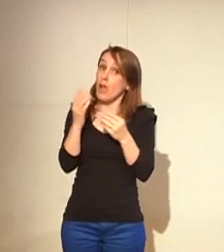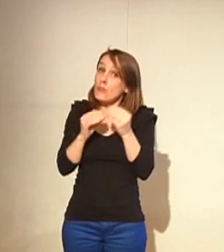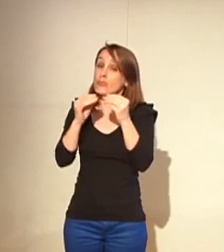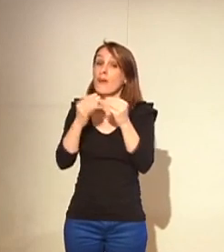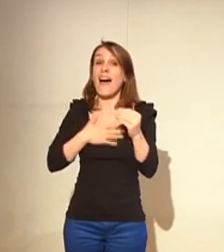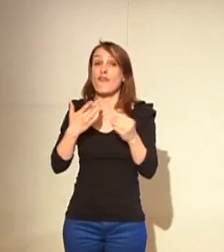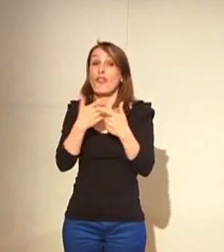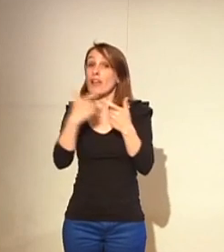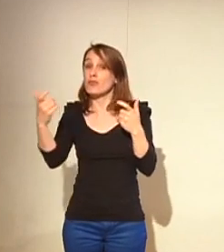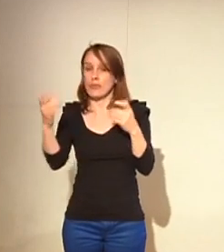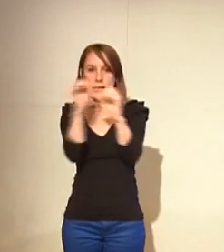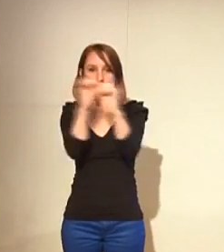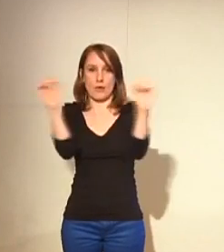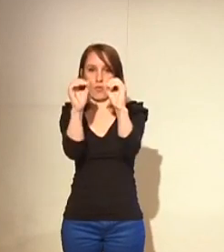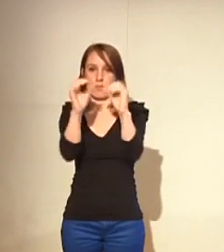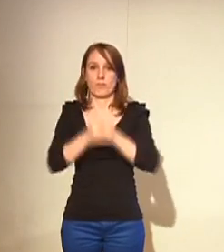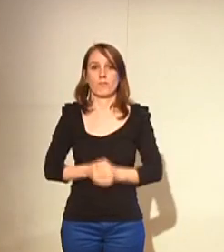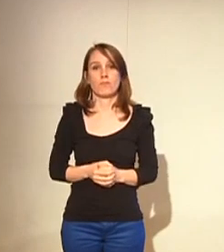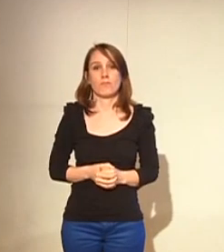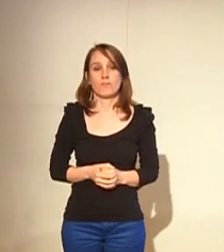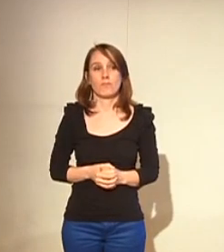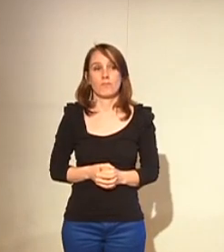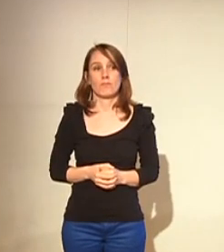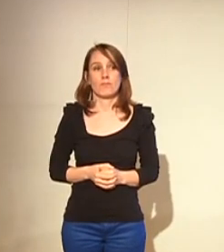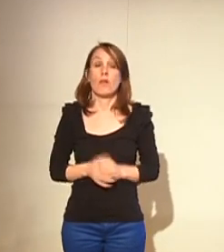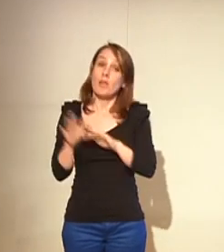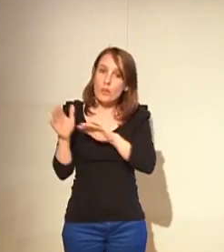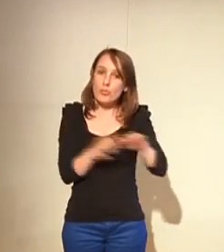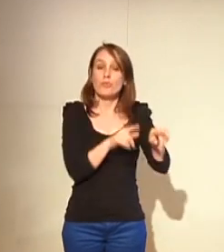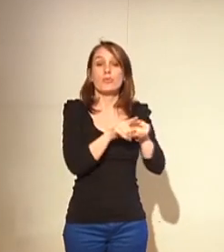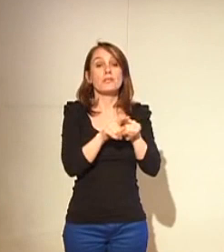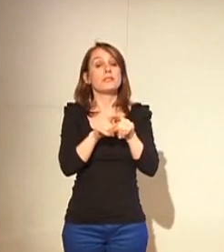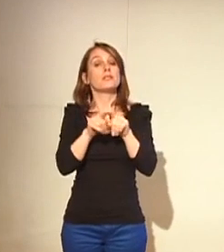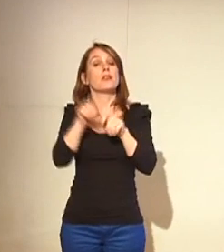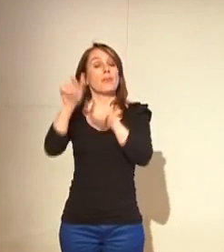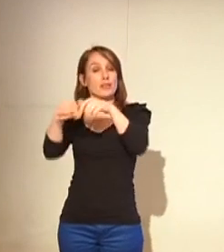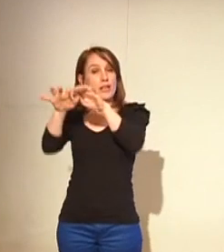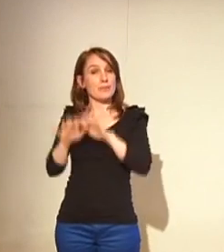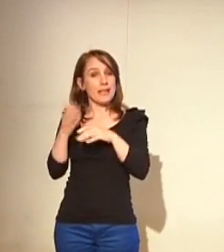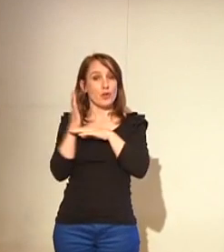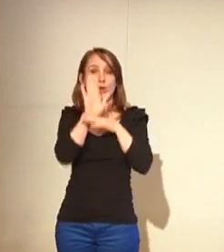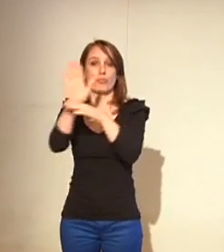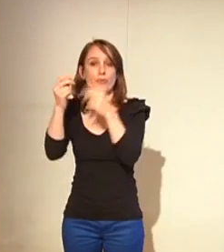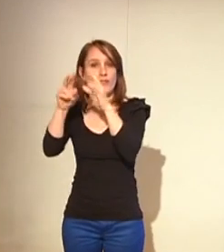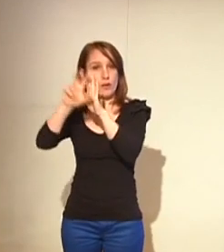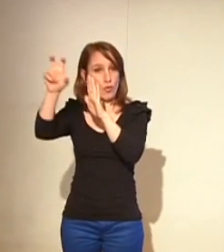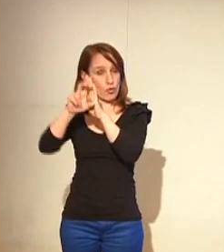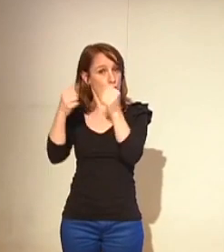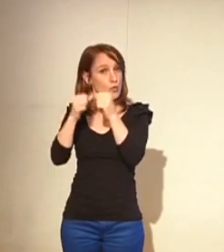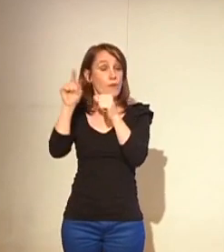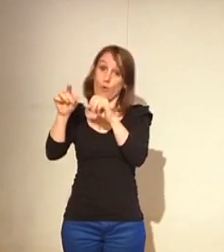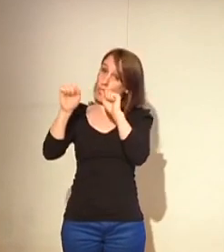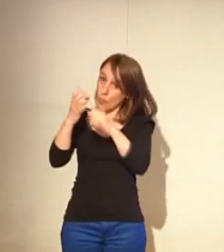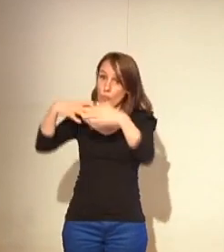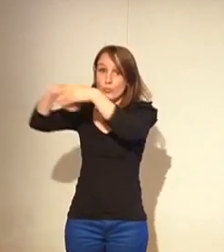d'avantage en nature et également d'autoriser les administrateurs représentant la ville de Grenoble à exercer à titre